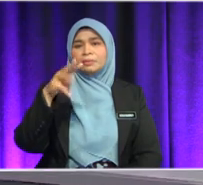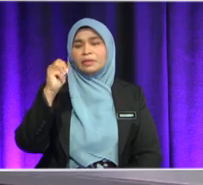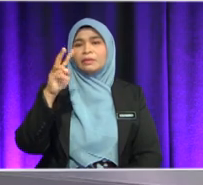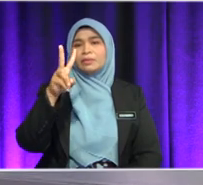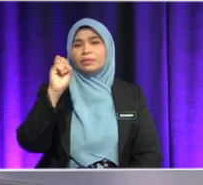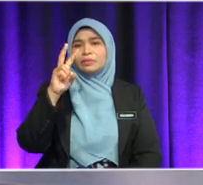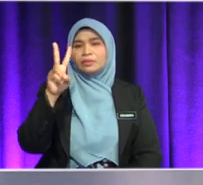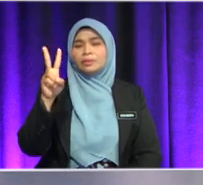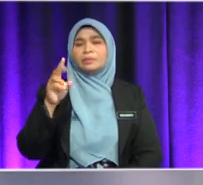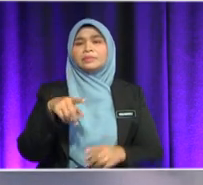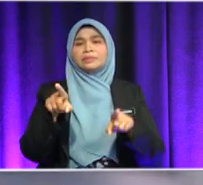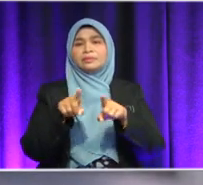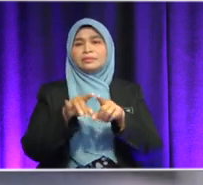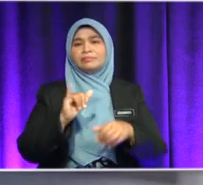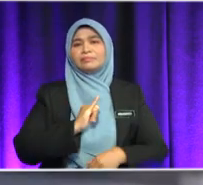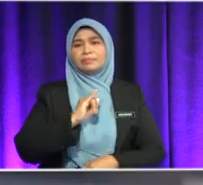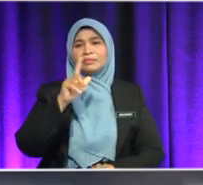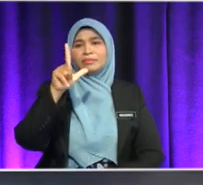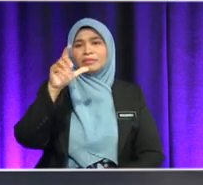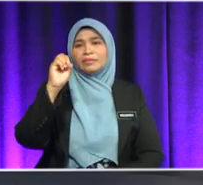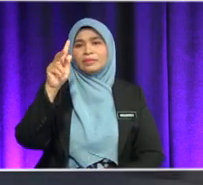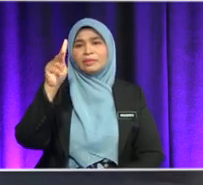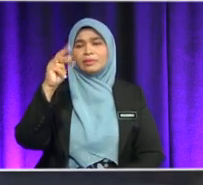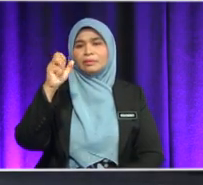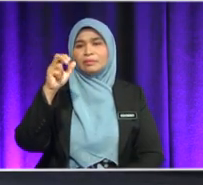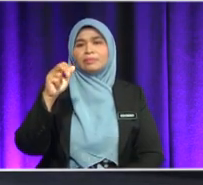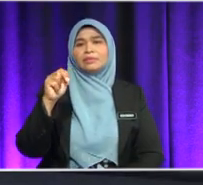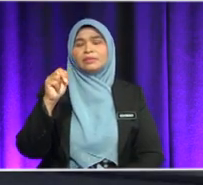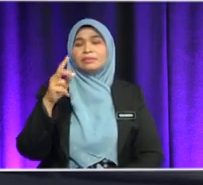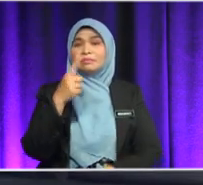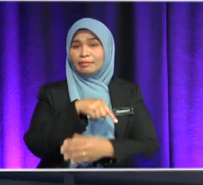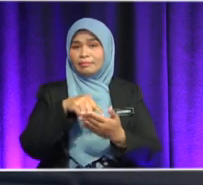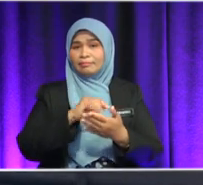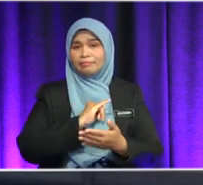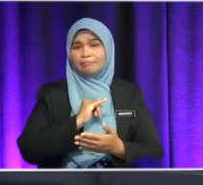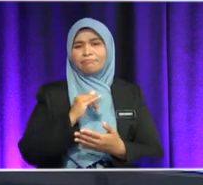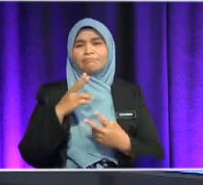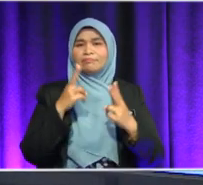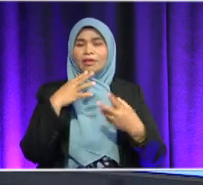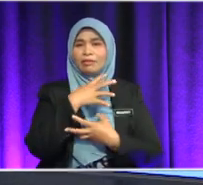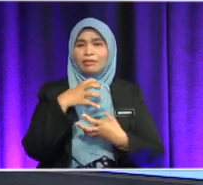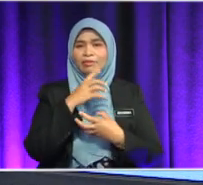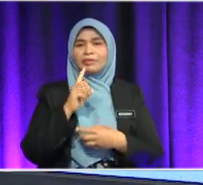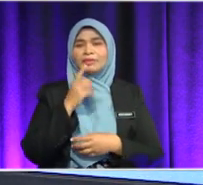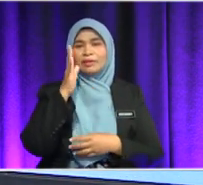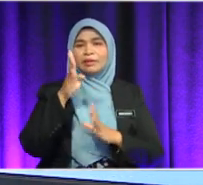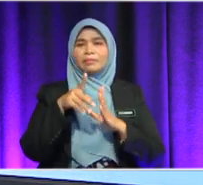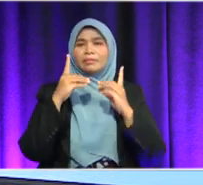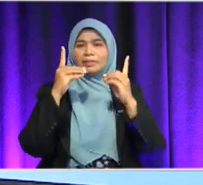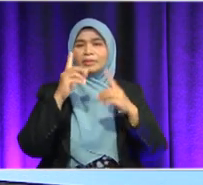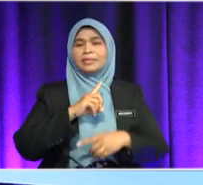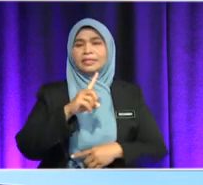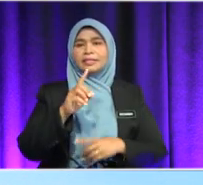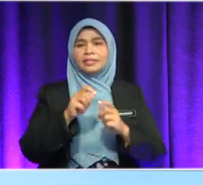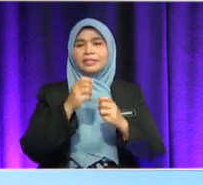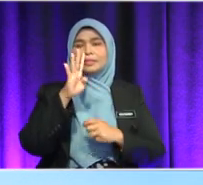dengan saya Lukman Hakim Hari ini saya sangat ini kita akan belajar berkaitan pendidikan Islam tingkatan 4